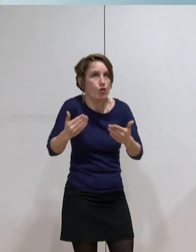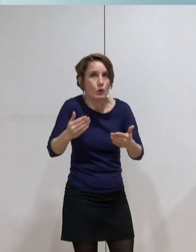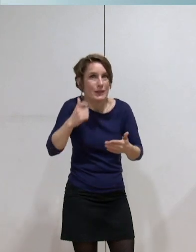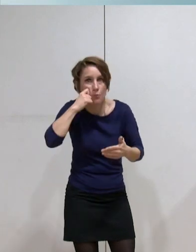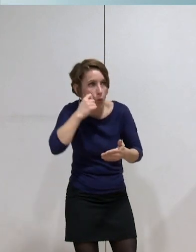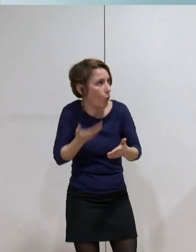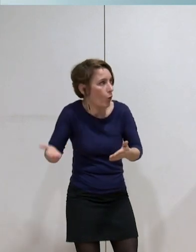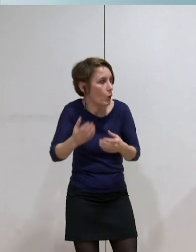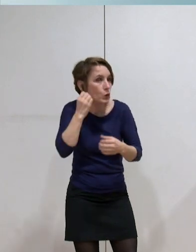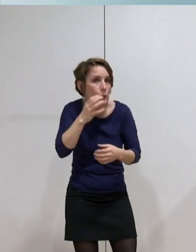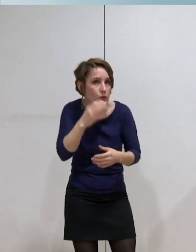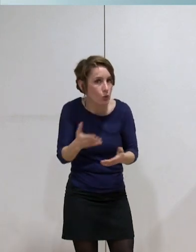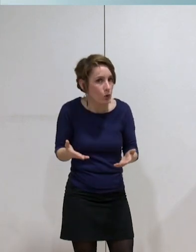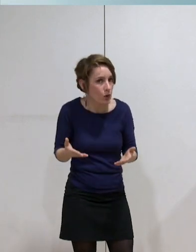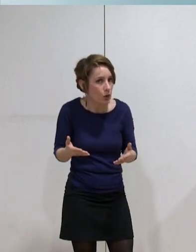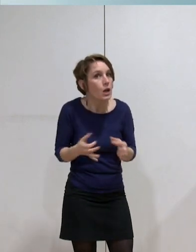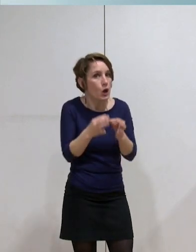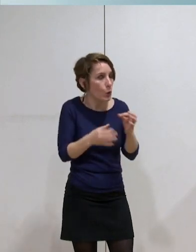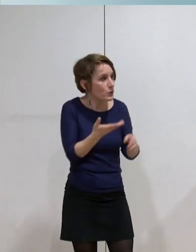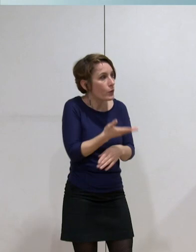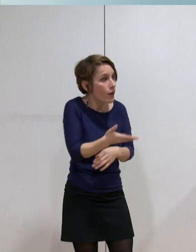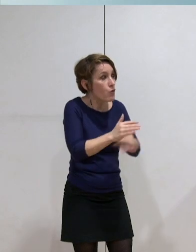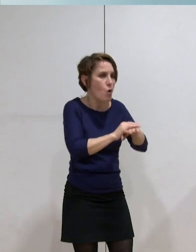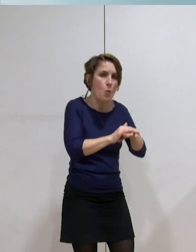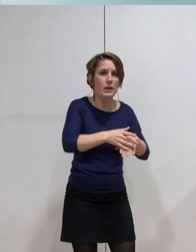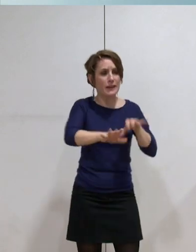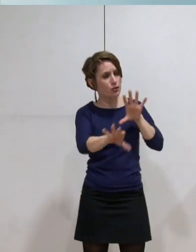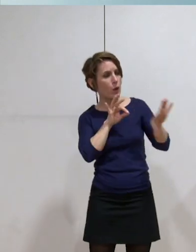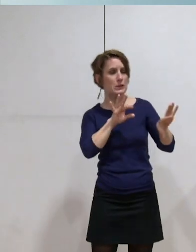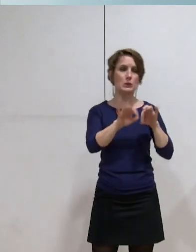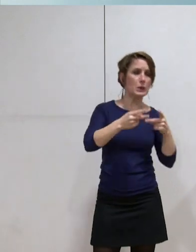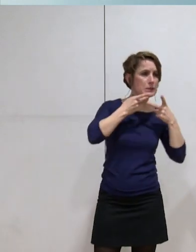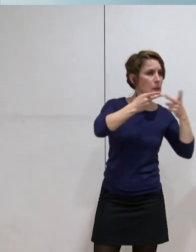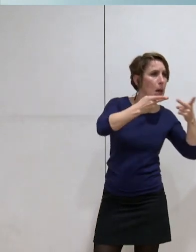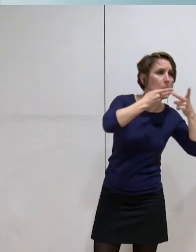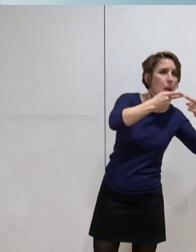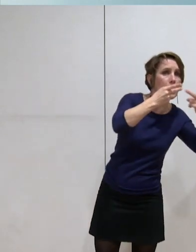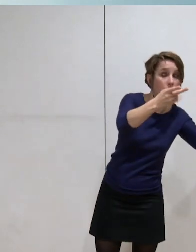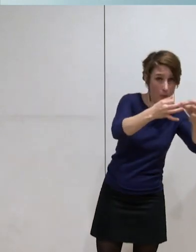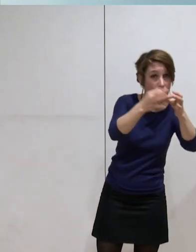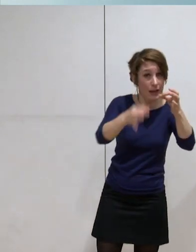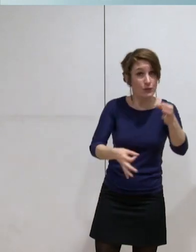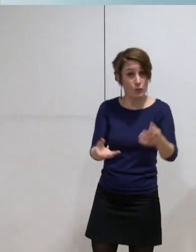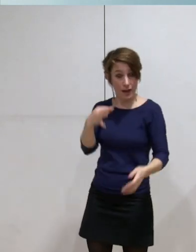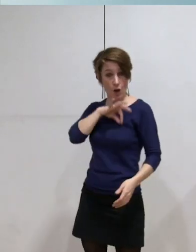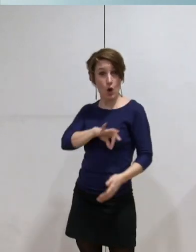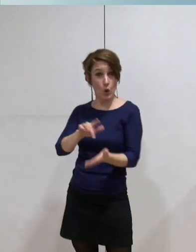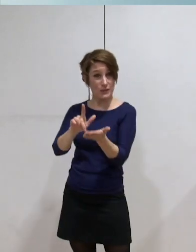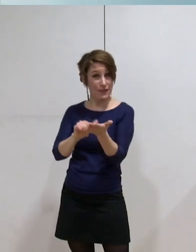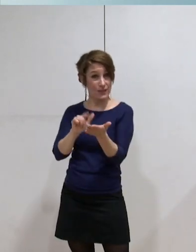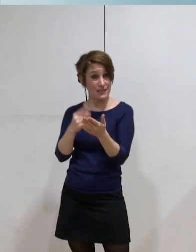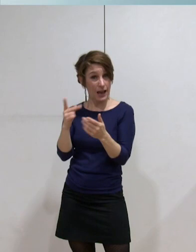d'aujourd'hui ce que vous faites a un impact aussi par définition sur les recettes fiscales de la